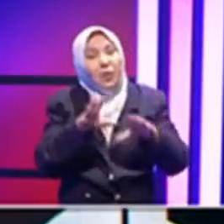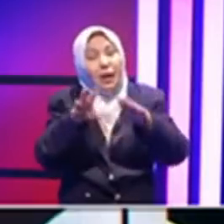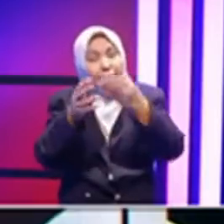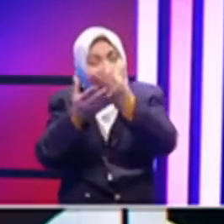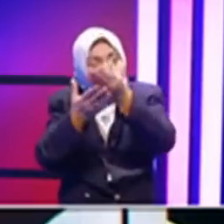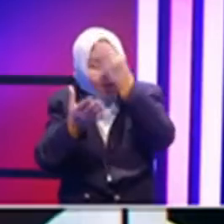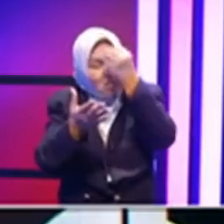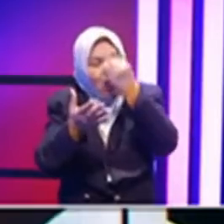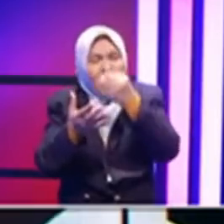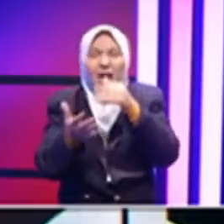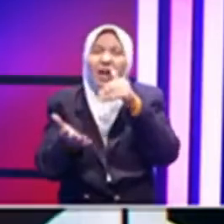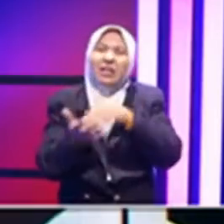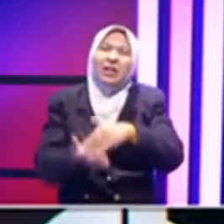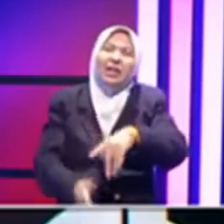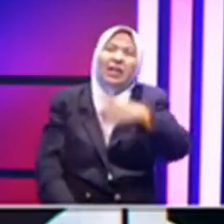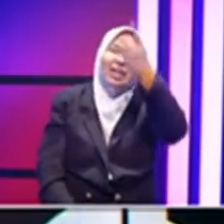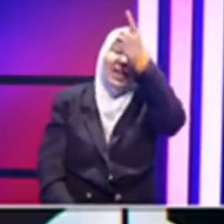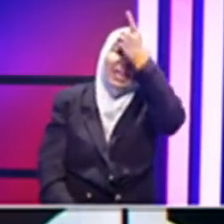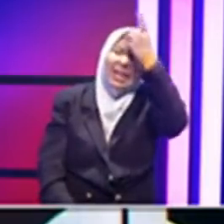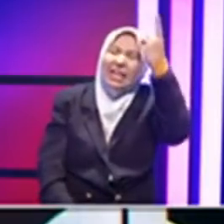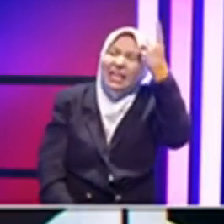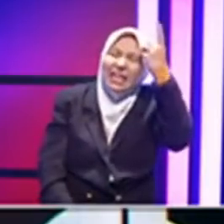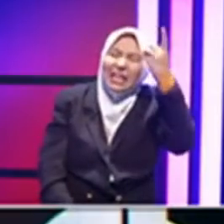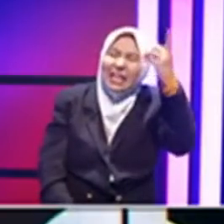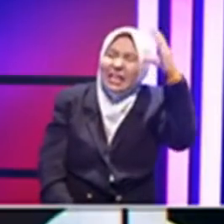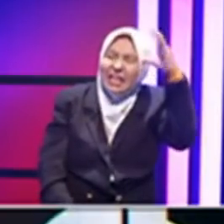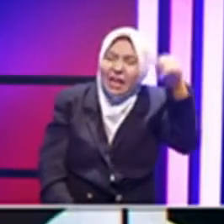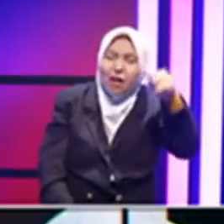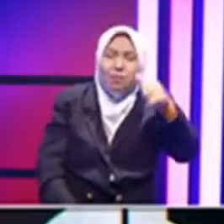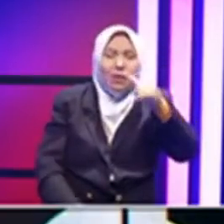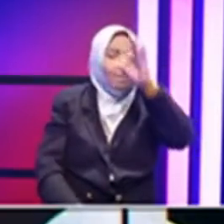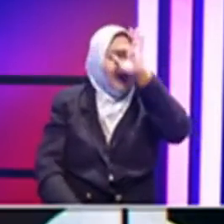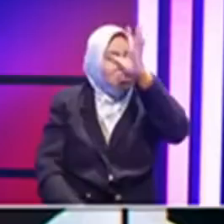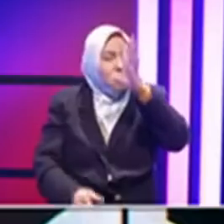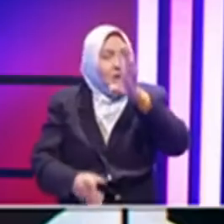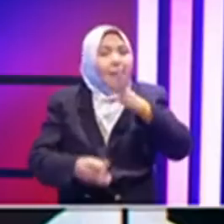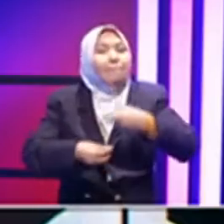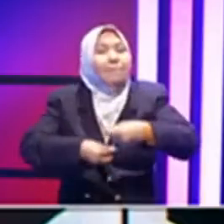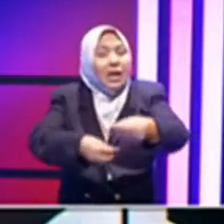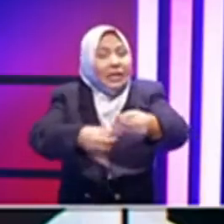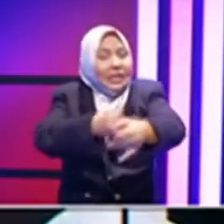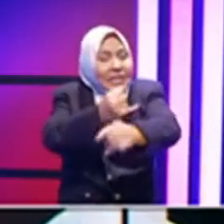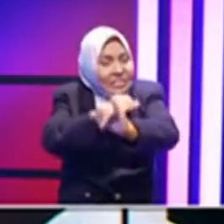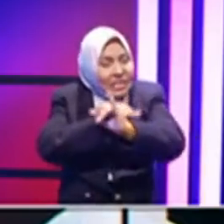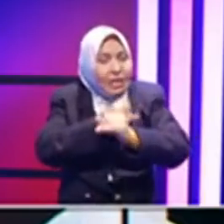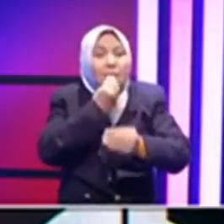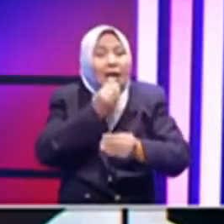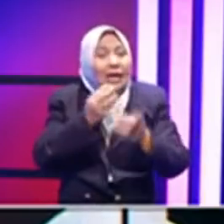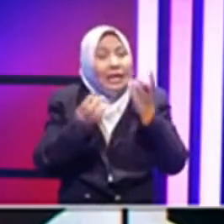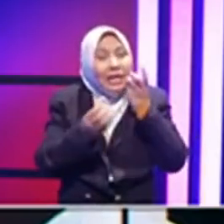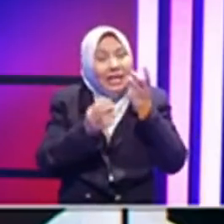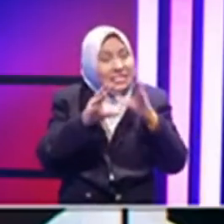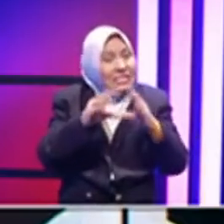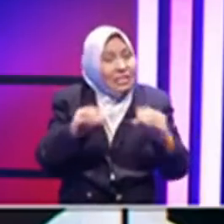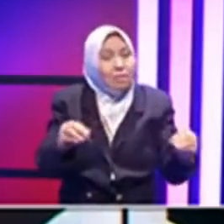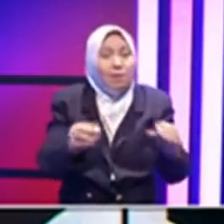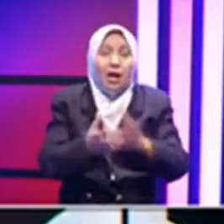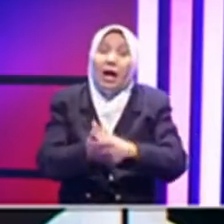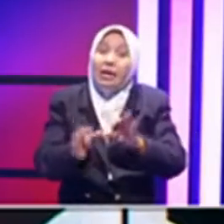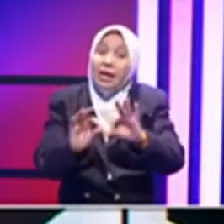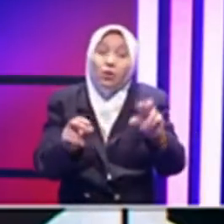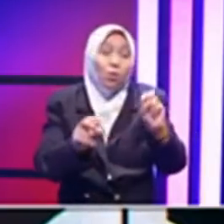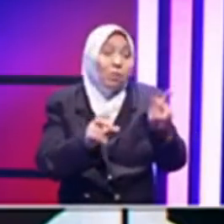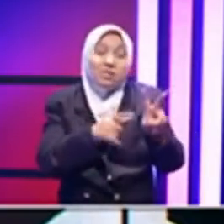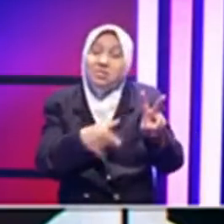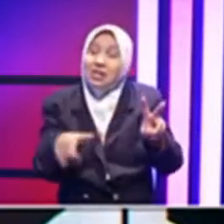malah degil pula kepada pencipta yang memberi izin dia makan nasi lemak. Ayat 12 dan ayat